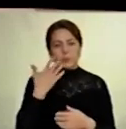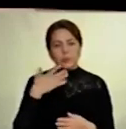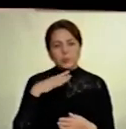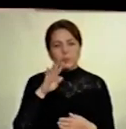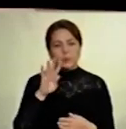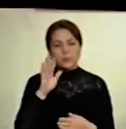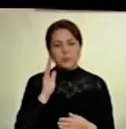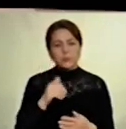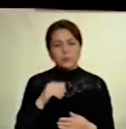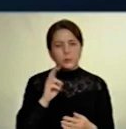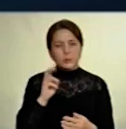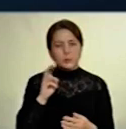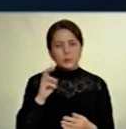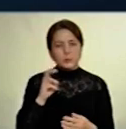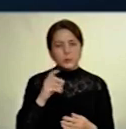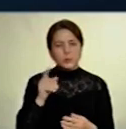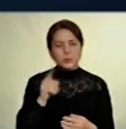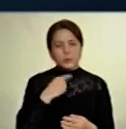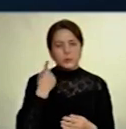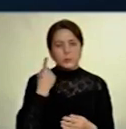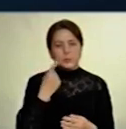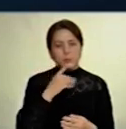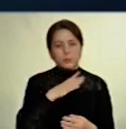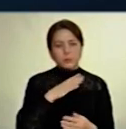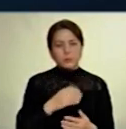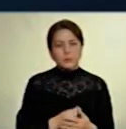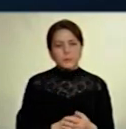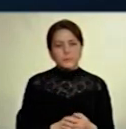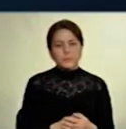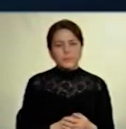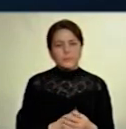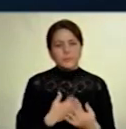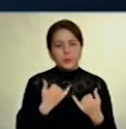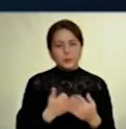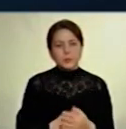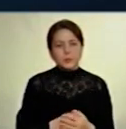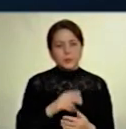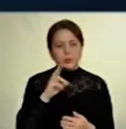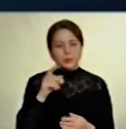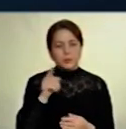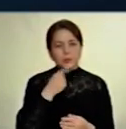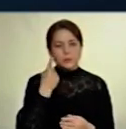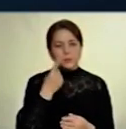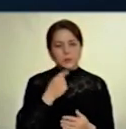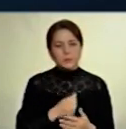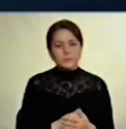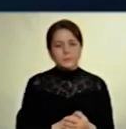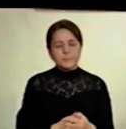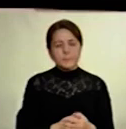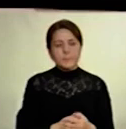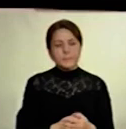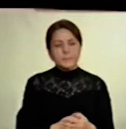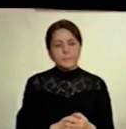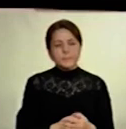bo'ladi. Barobar 200dan 1 hosil bo'ldi. Endi 200dan 1